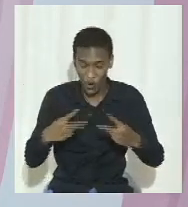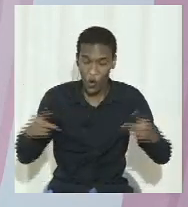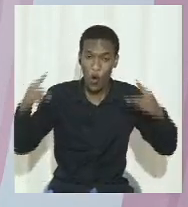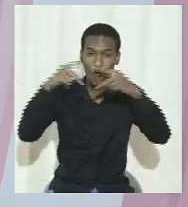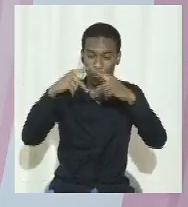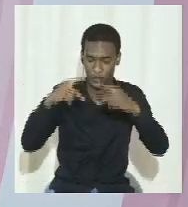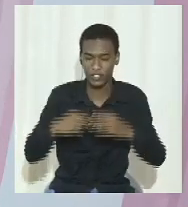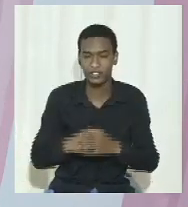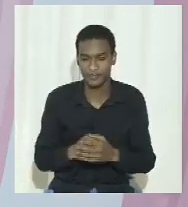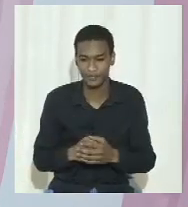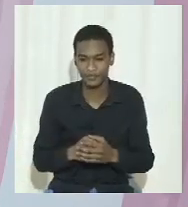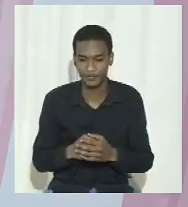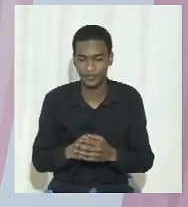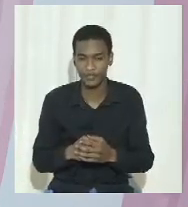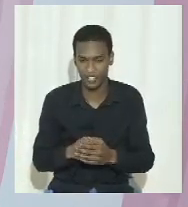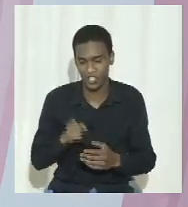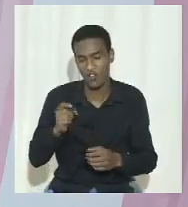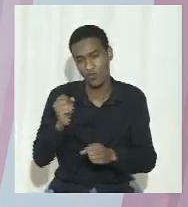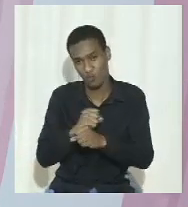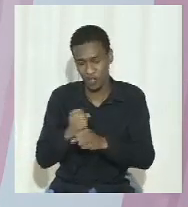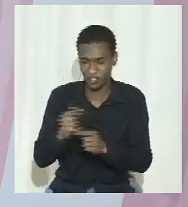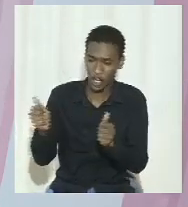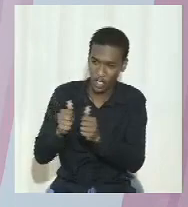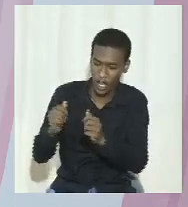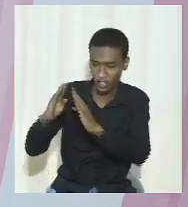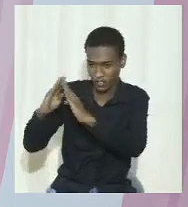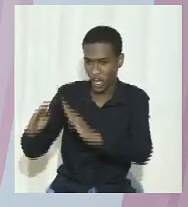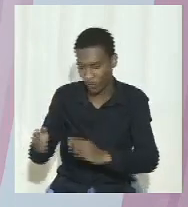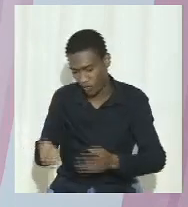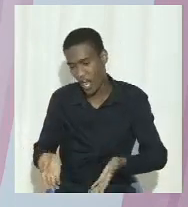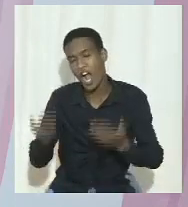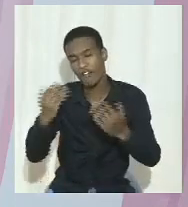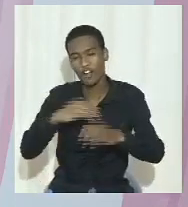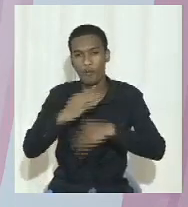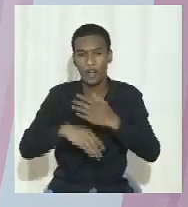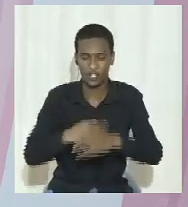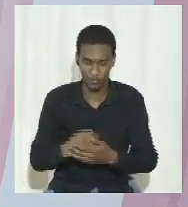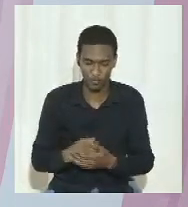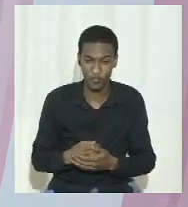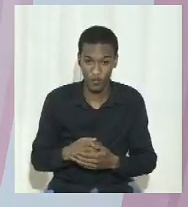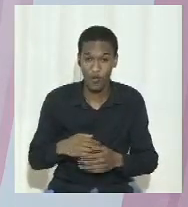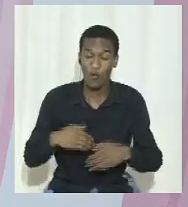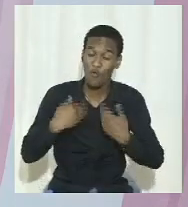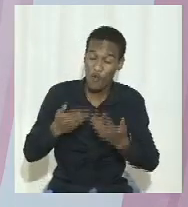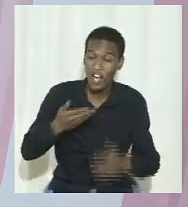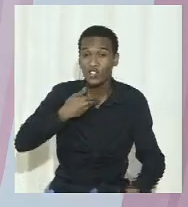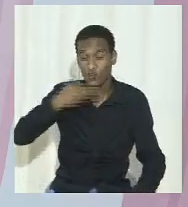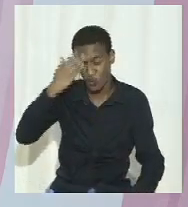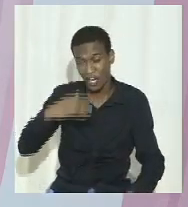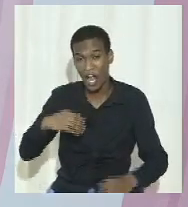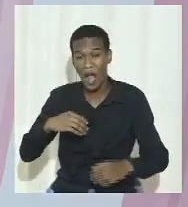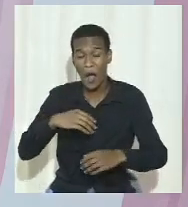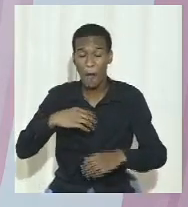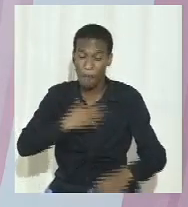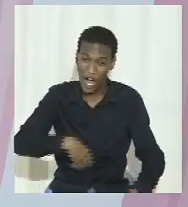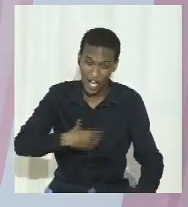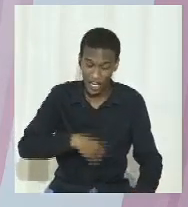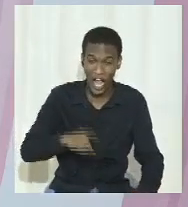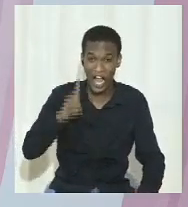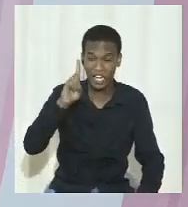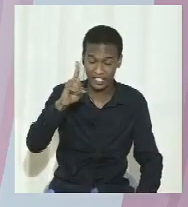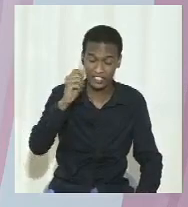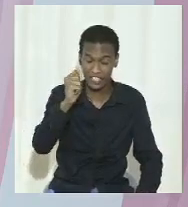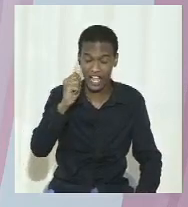ny toeram-ponenan'izy ireo dia ho an'ny diabetika moa izay miaraka amin'ny amadia dia